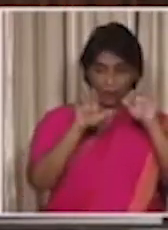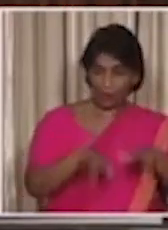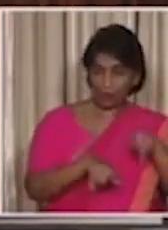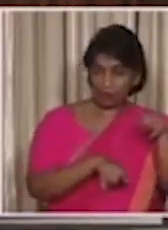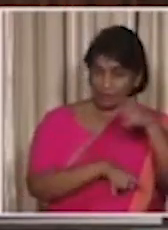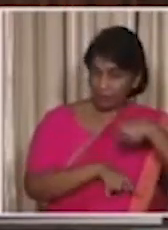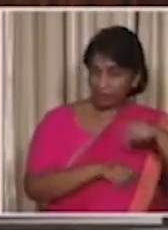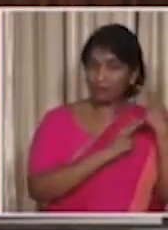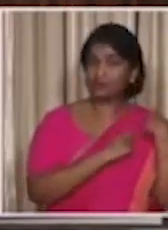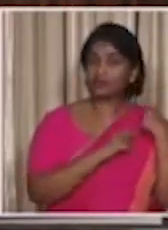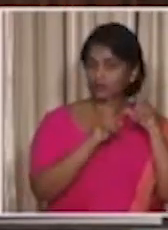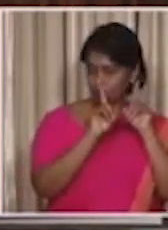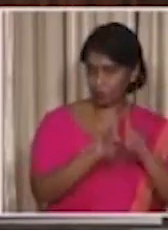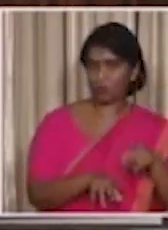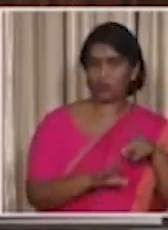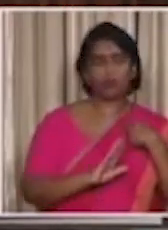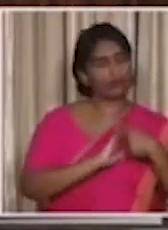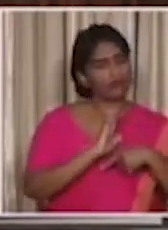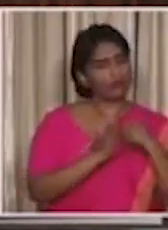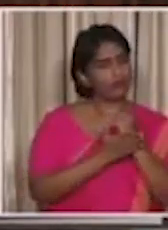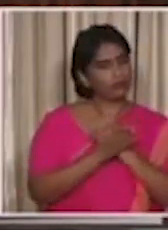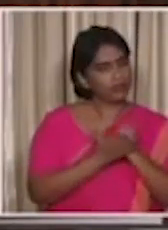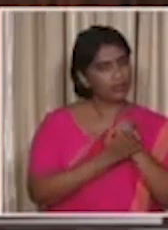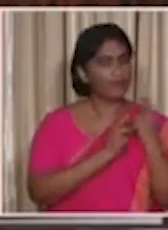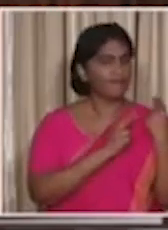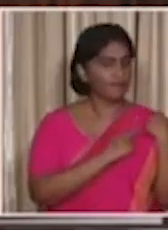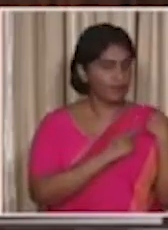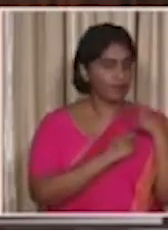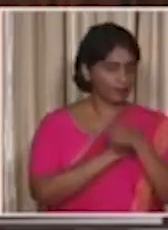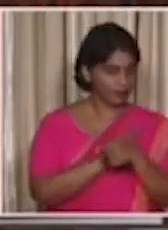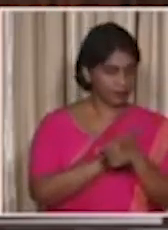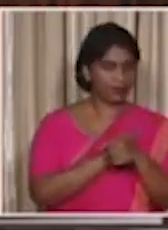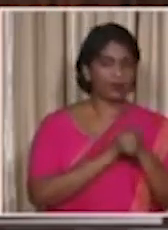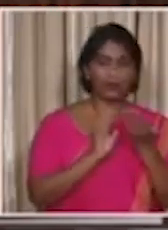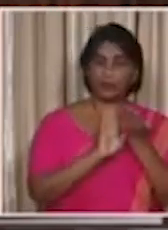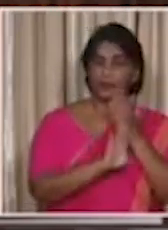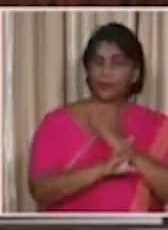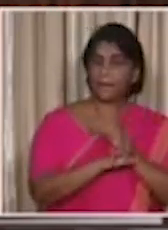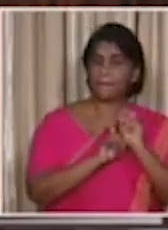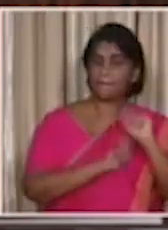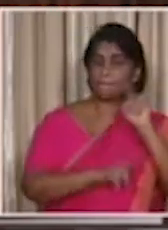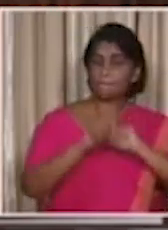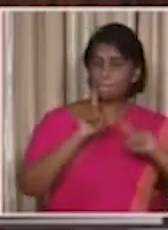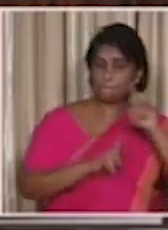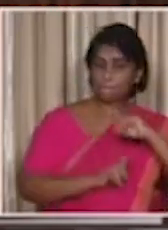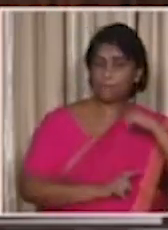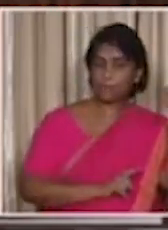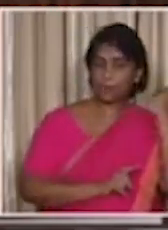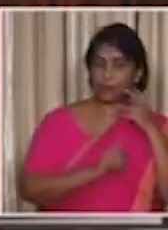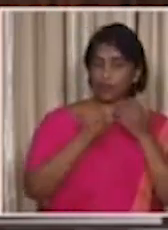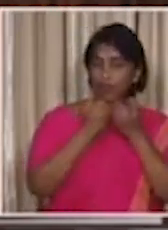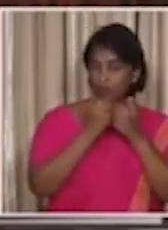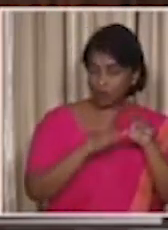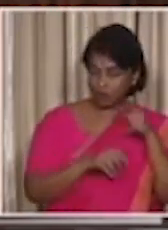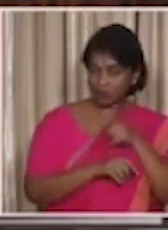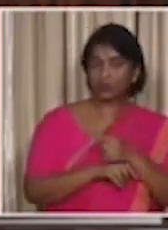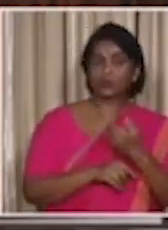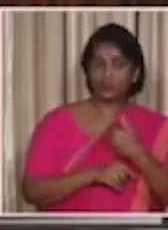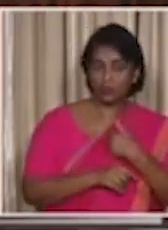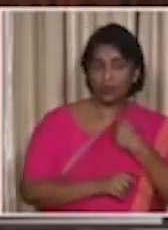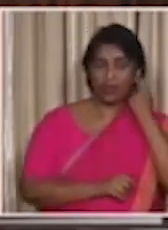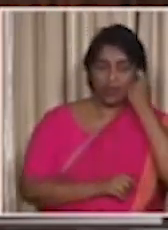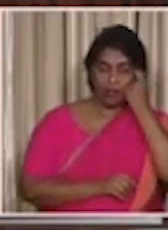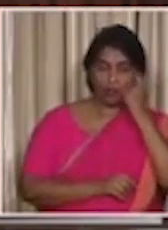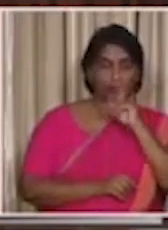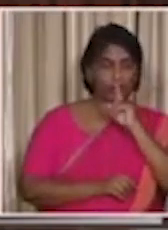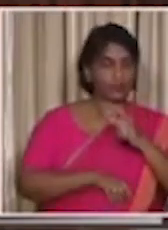එයයි. හැම ශ්‍රී ලාංකිකයෙකුගේ වගකීම එයයි. පසුගිය පාර්ලිමේන්තු සැසිවාරයේ විවෘත කරමින් මම අදහස්